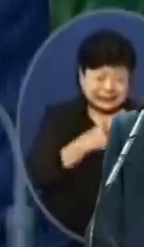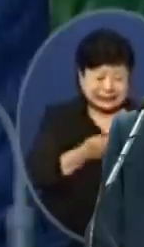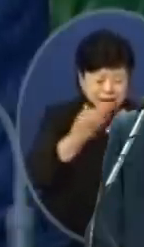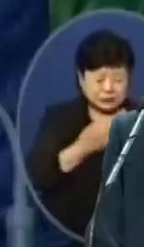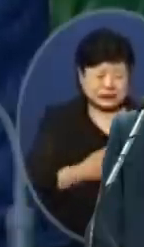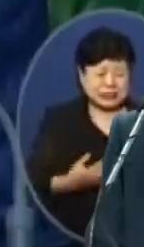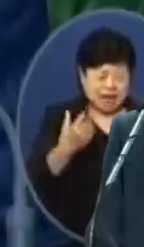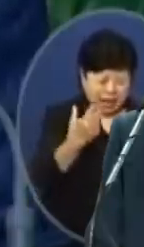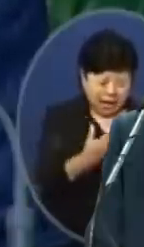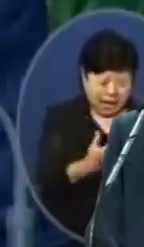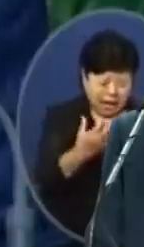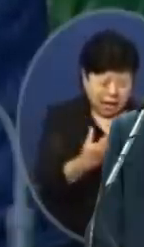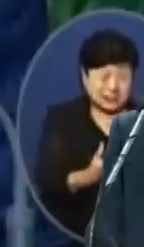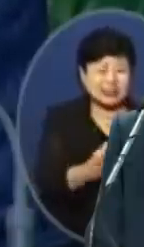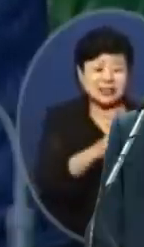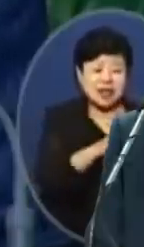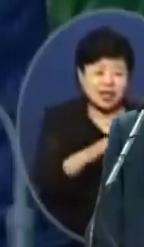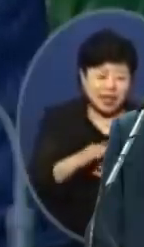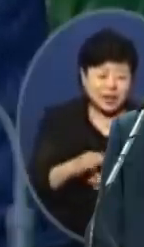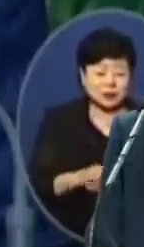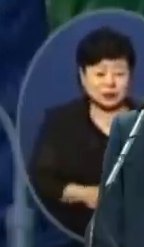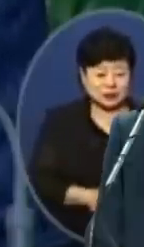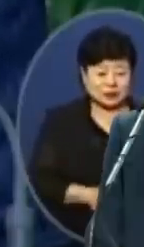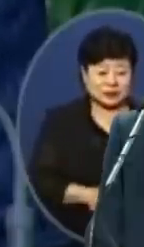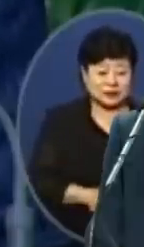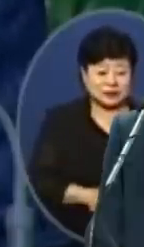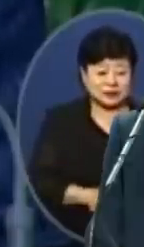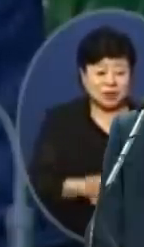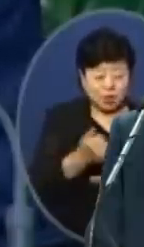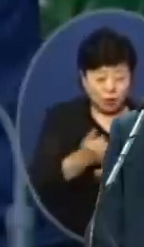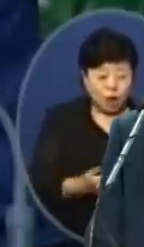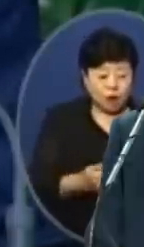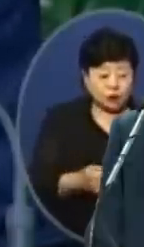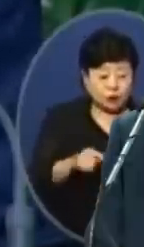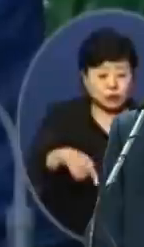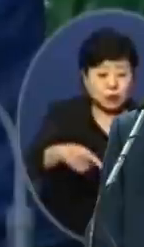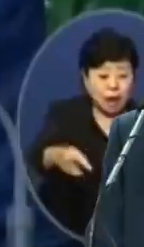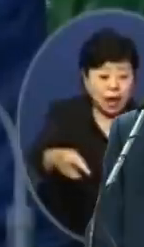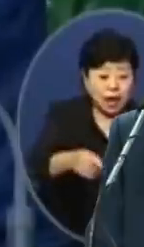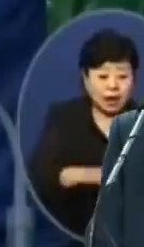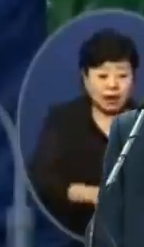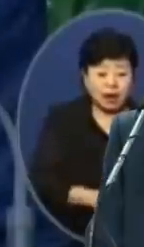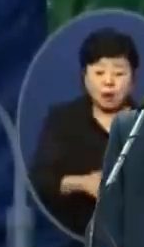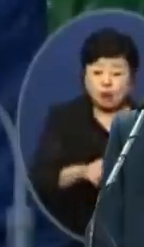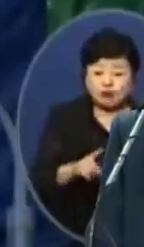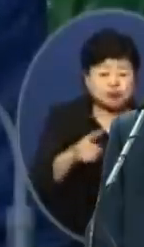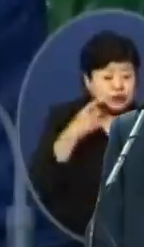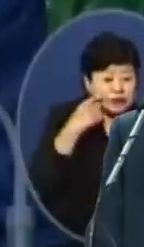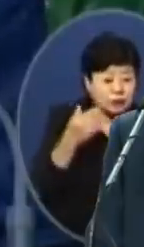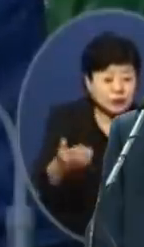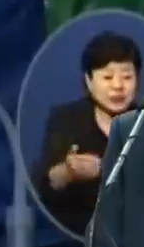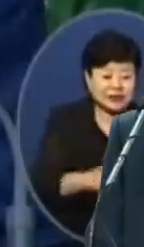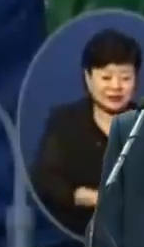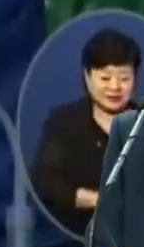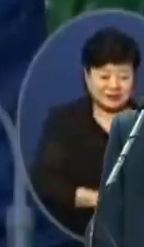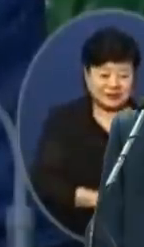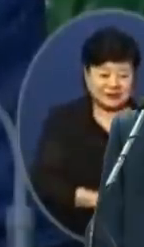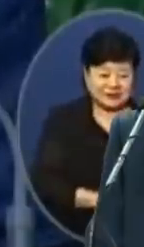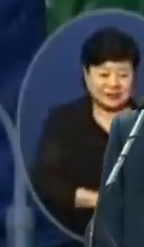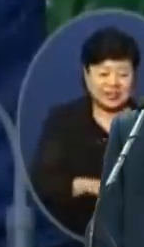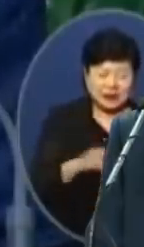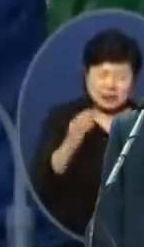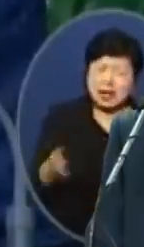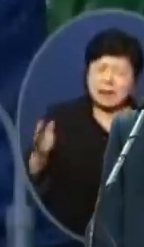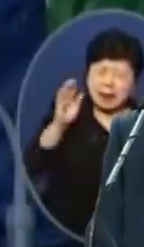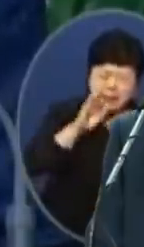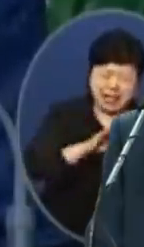잔뜩 싣고 계속해서 고아원으로 들어오고 있는 것입니다. 이거 어디서 오는 거요? 아, 지난밤에